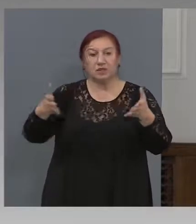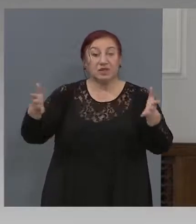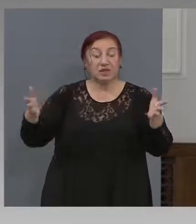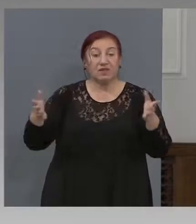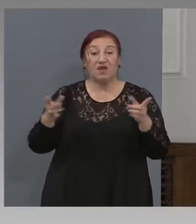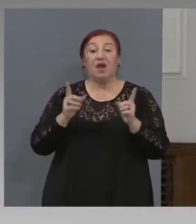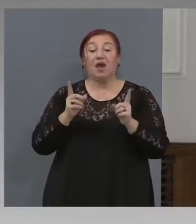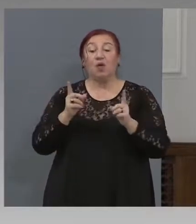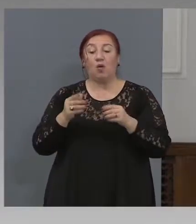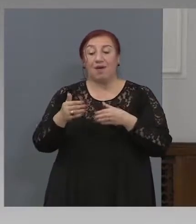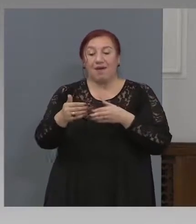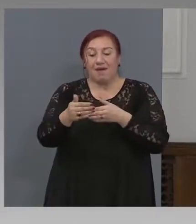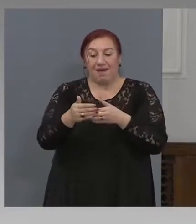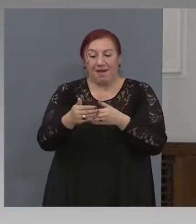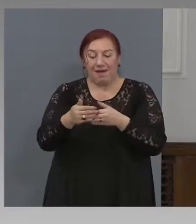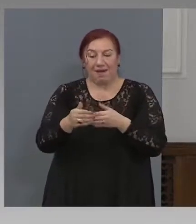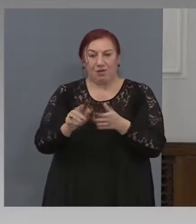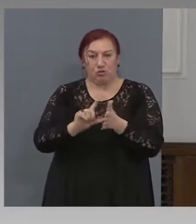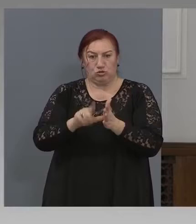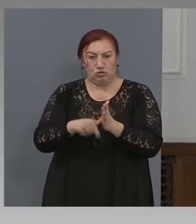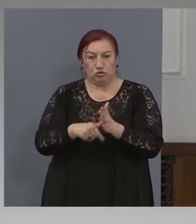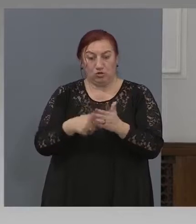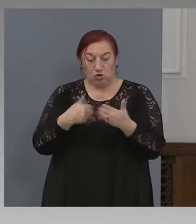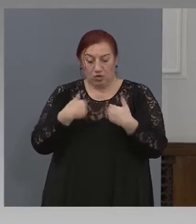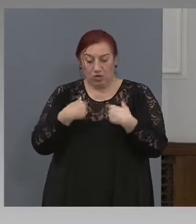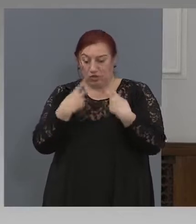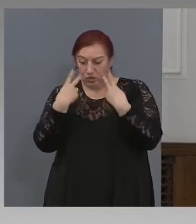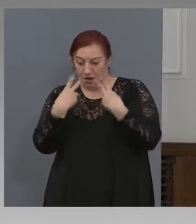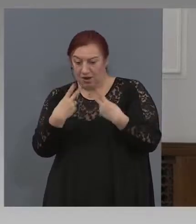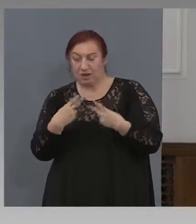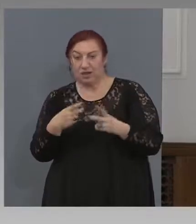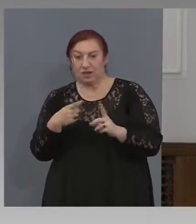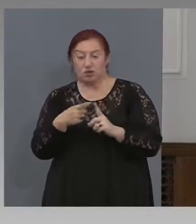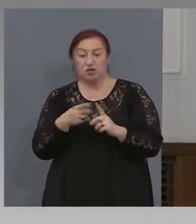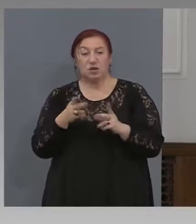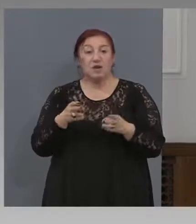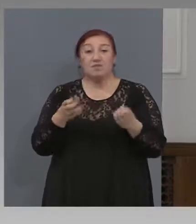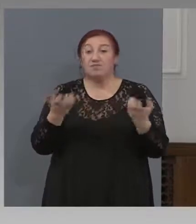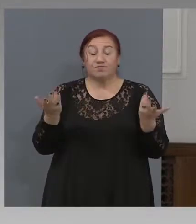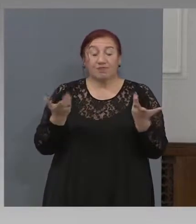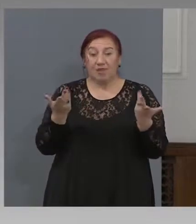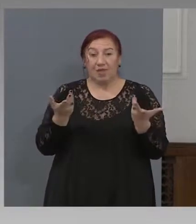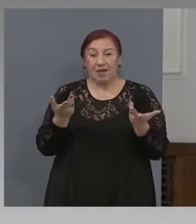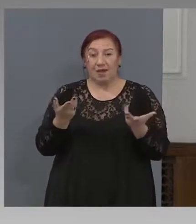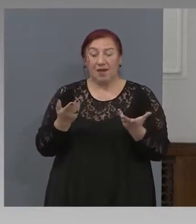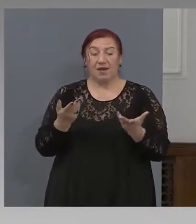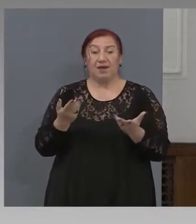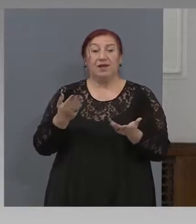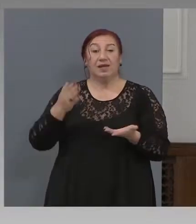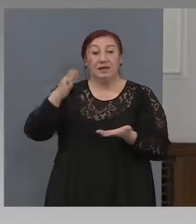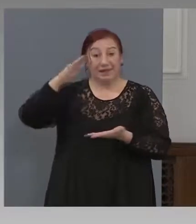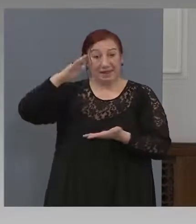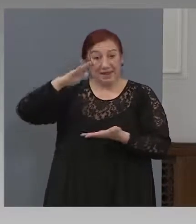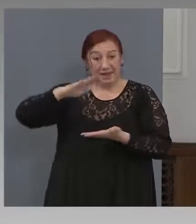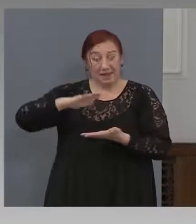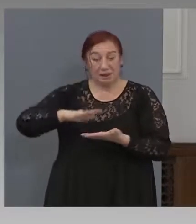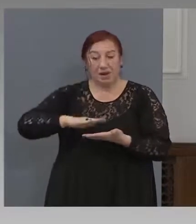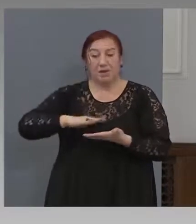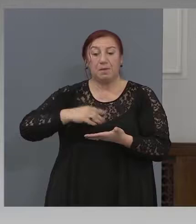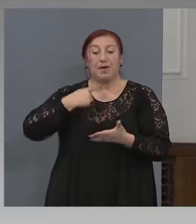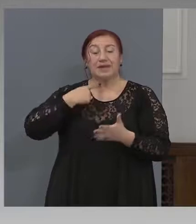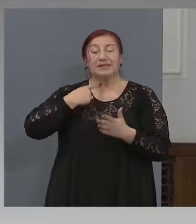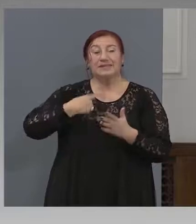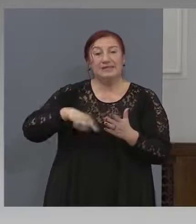е краткосрочното от наша гледна точка? Как да намалим щетата